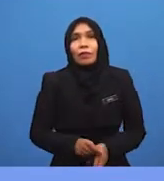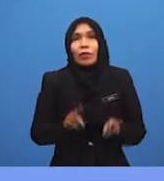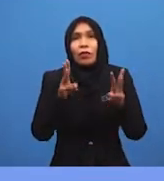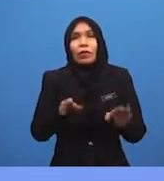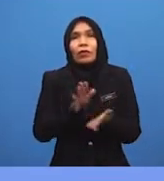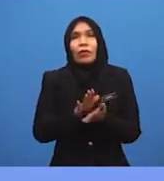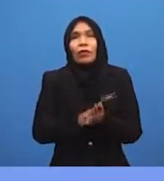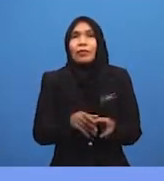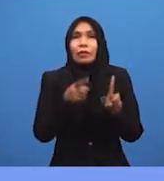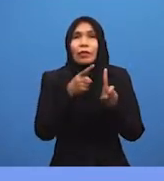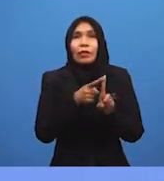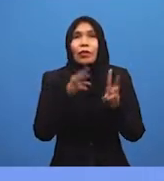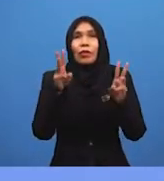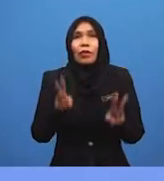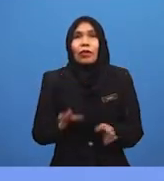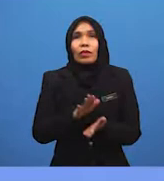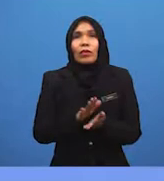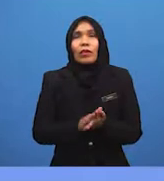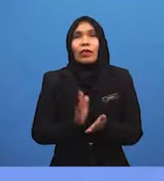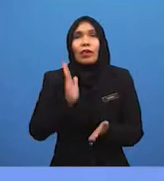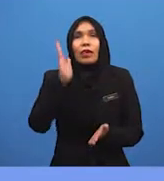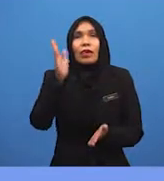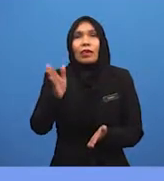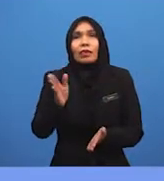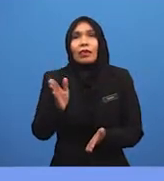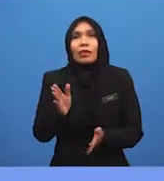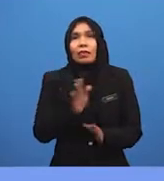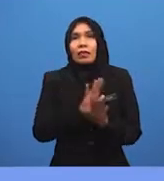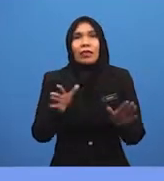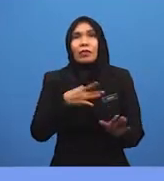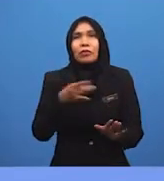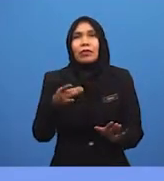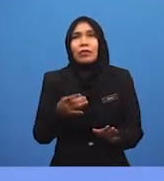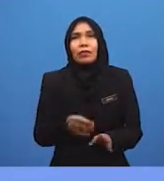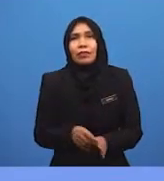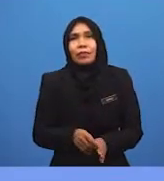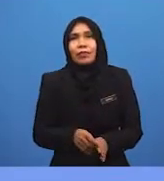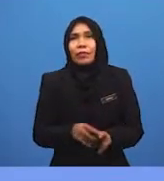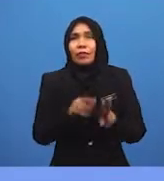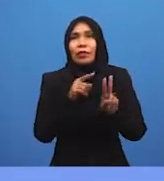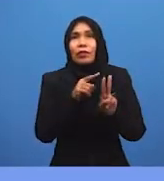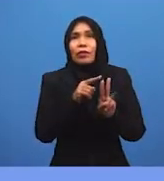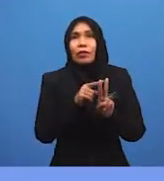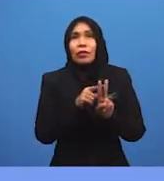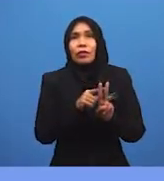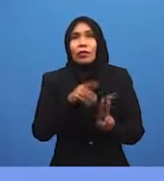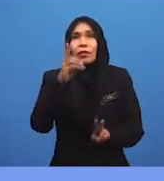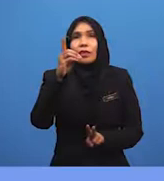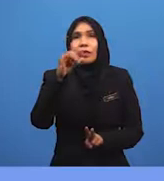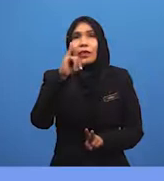dengan perlakuan kita. Kedua, masalah disiplin dalam kalangan murid akan